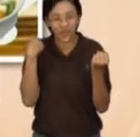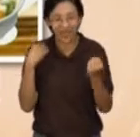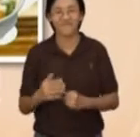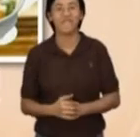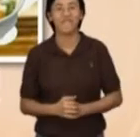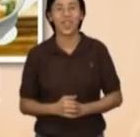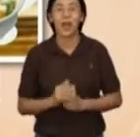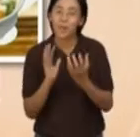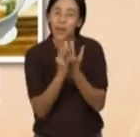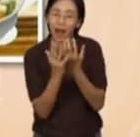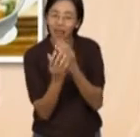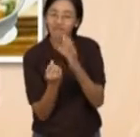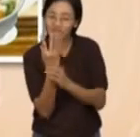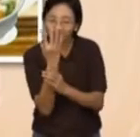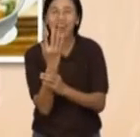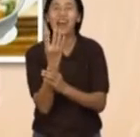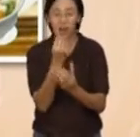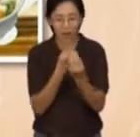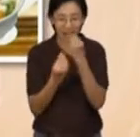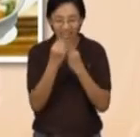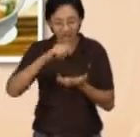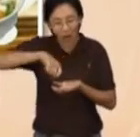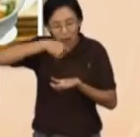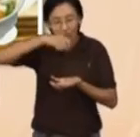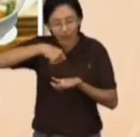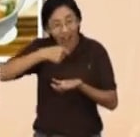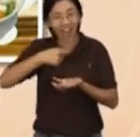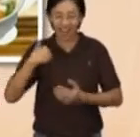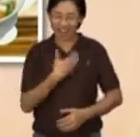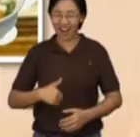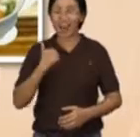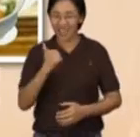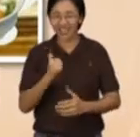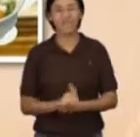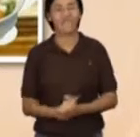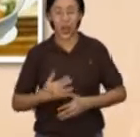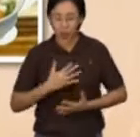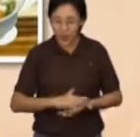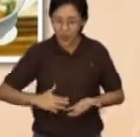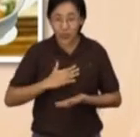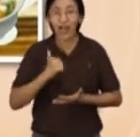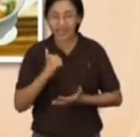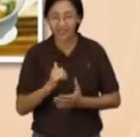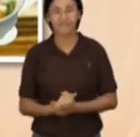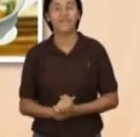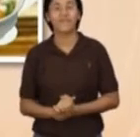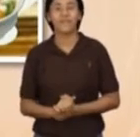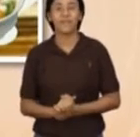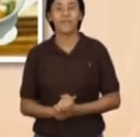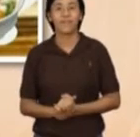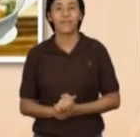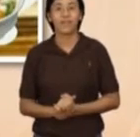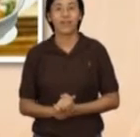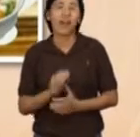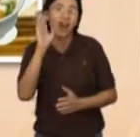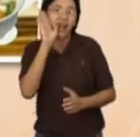ตัวผักที่ช่วยเพิ่มคุณค่าทางอาหารด้วย มีเบต้าแคโรทีนด้วยนะคะ แล้วก็มีตังฉ่